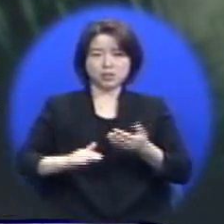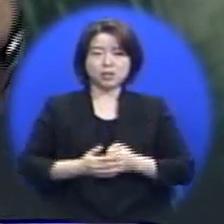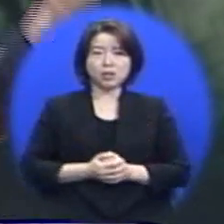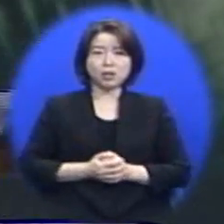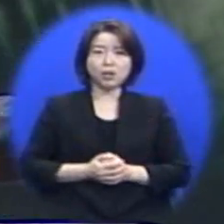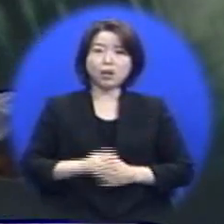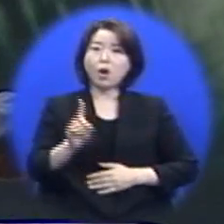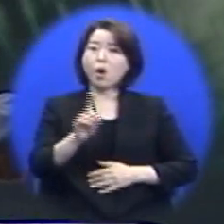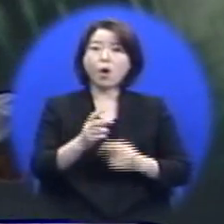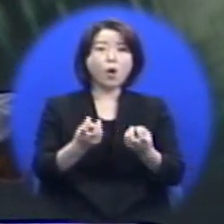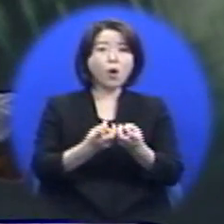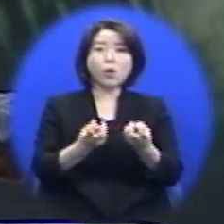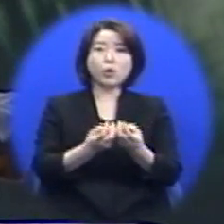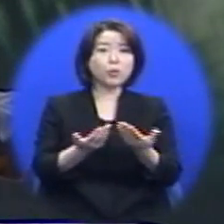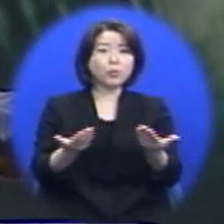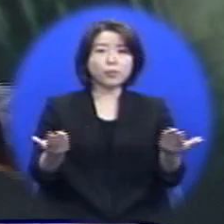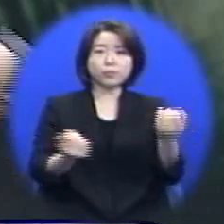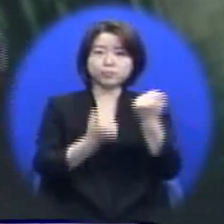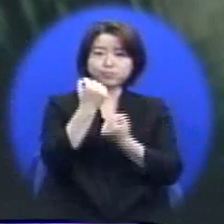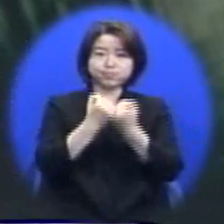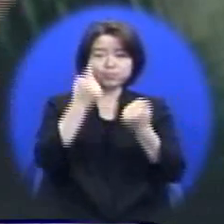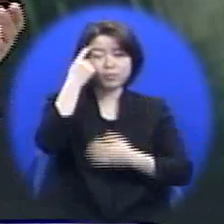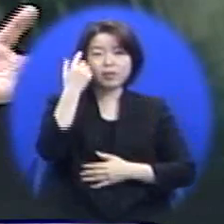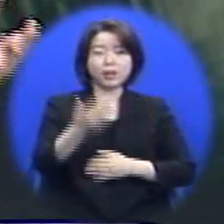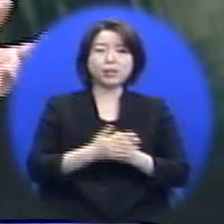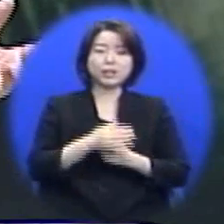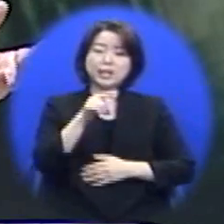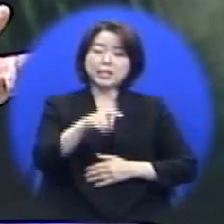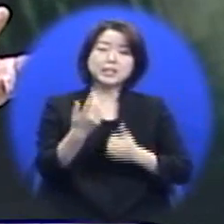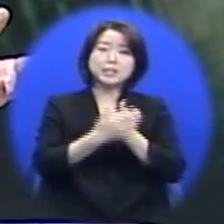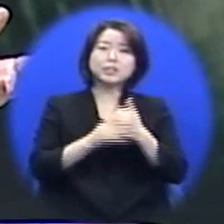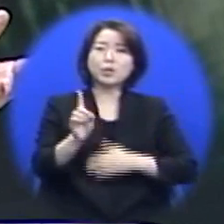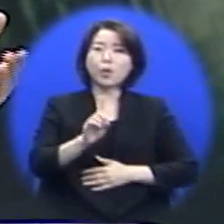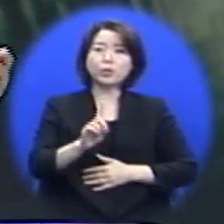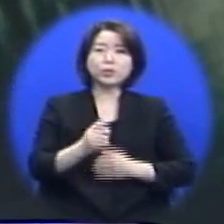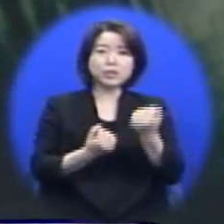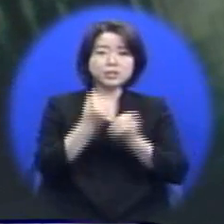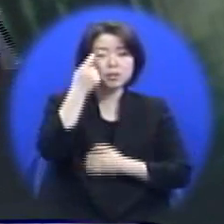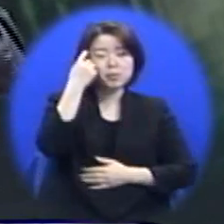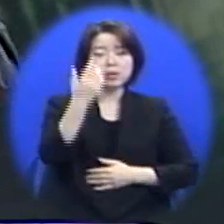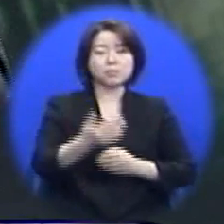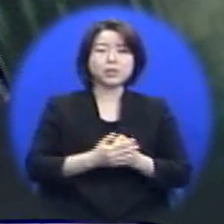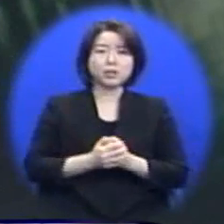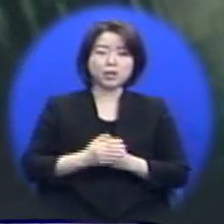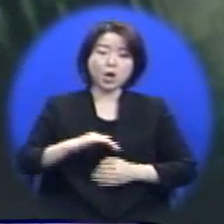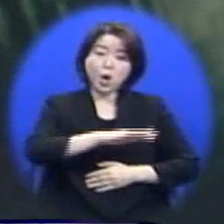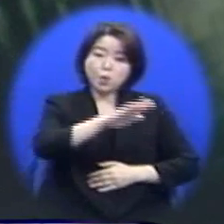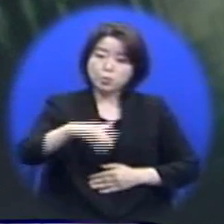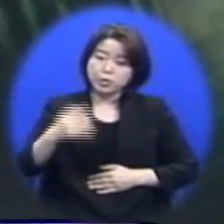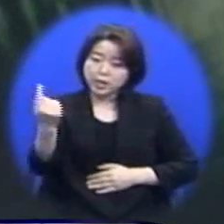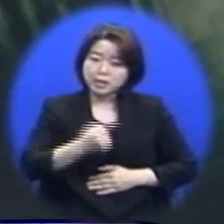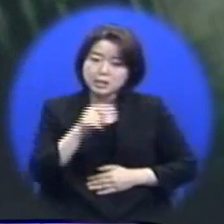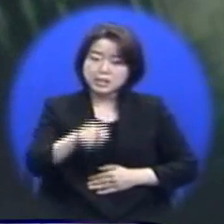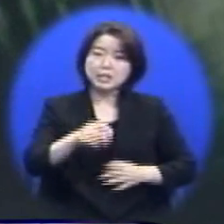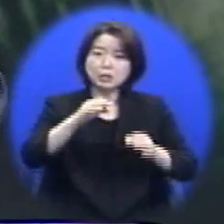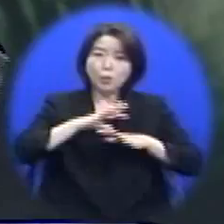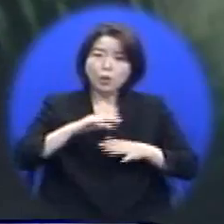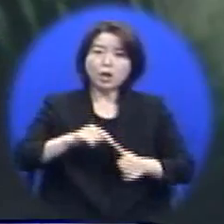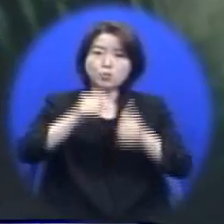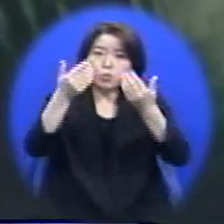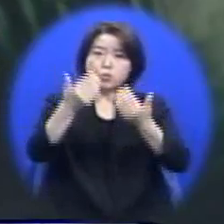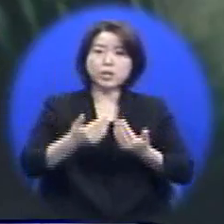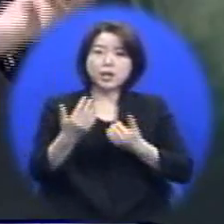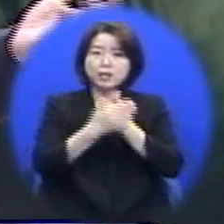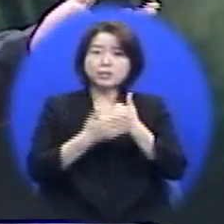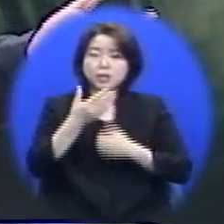이거 어떻게 설명해요? 이걸 이 은혜를 어떻게 설명하냐고요. 우리에게 임한 이 놀라운 복을, 이 구원의 복을